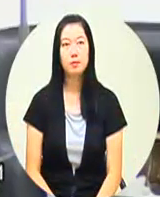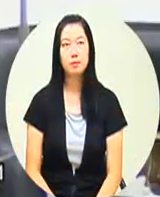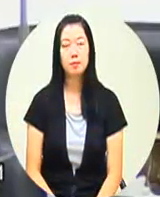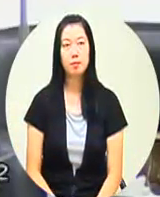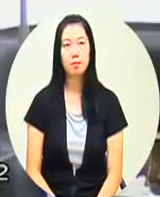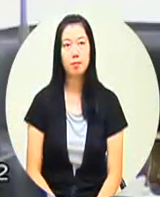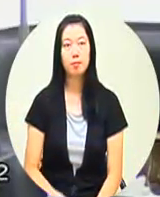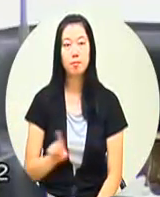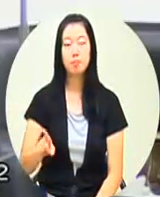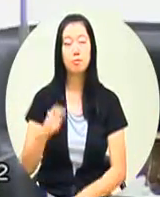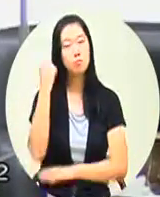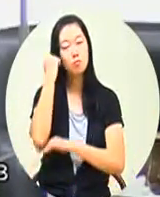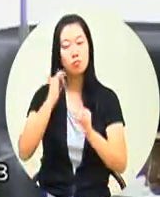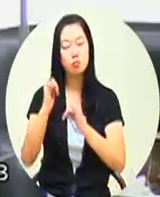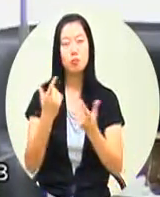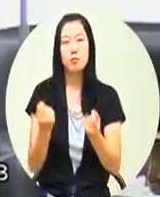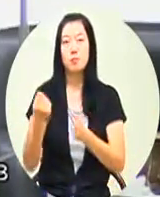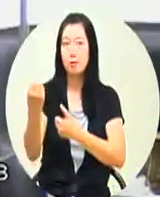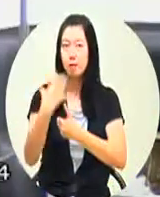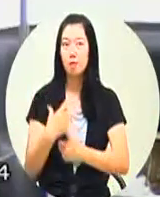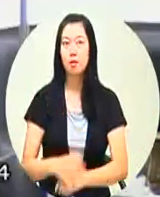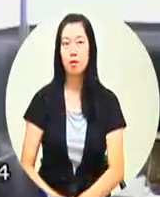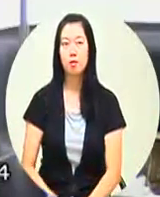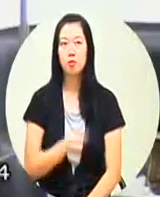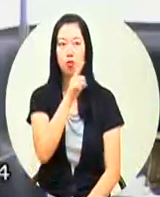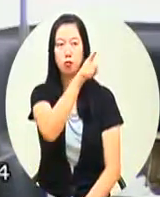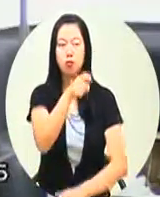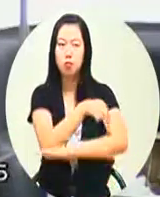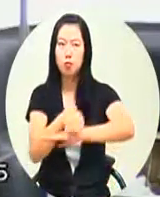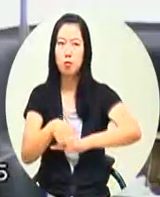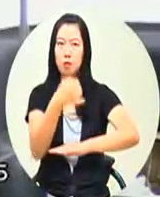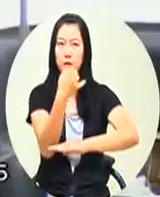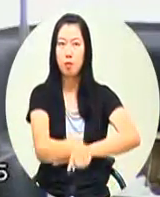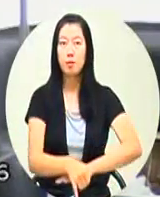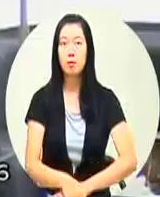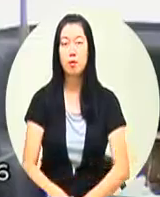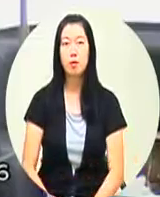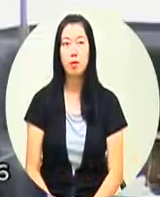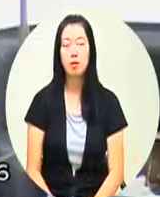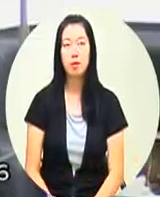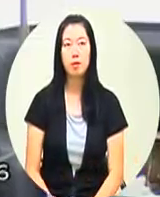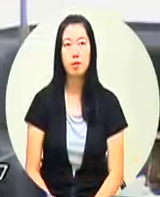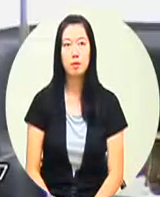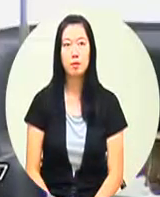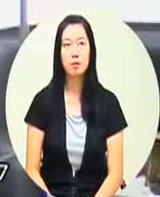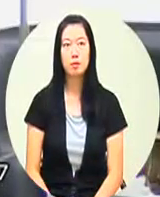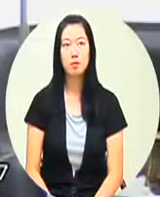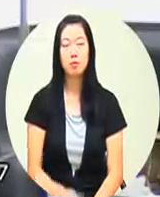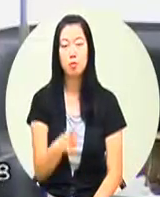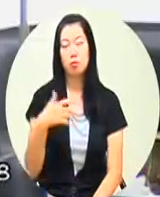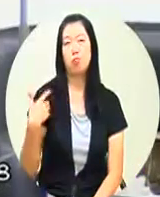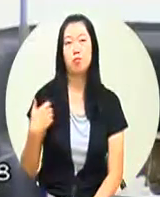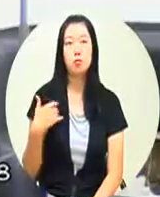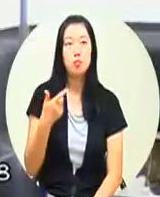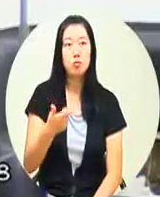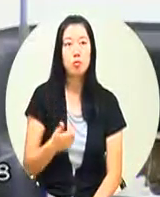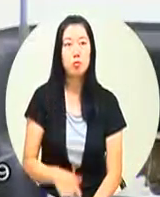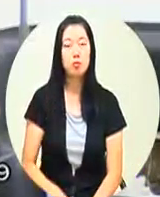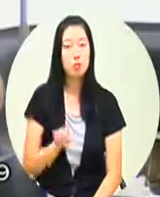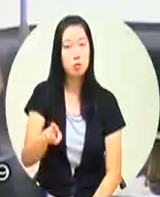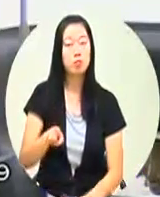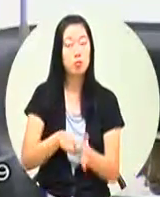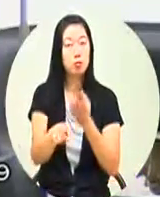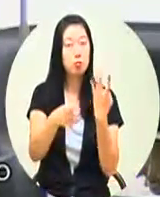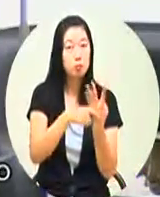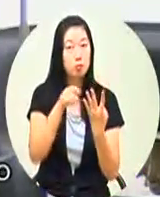居民也是跟我们陈请讲，哎、啊，是不是设计不良啊？是安怎？哦，我也不知道，因为这些专业物件是希望